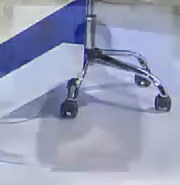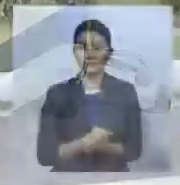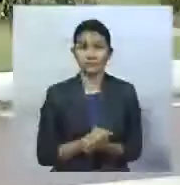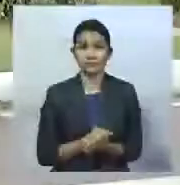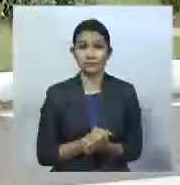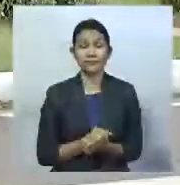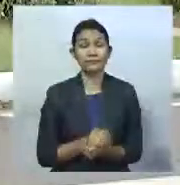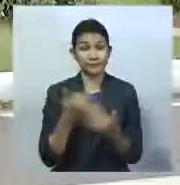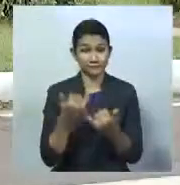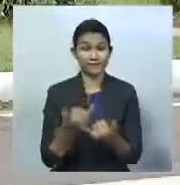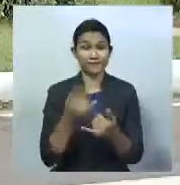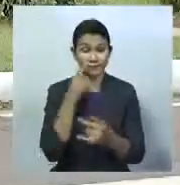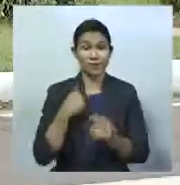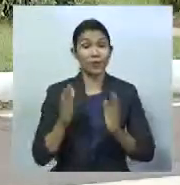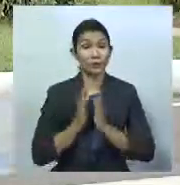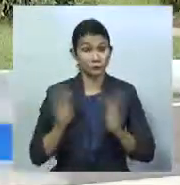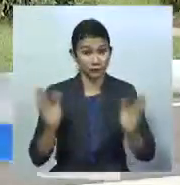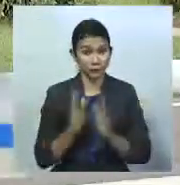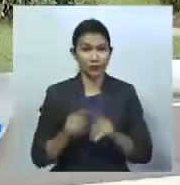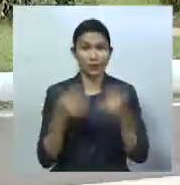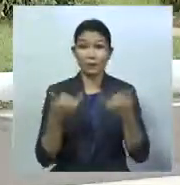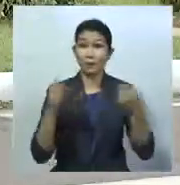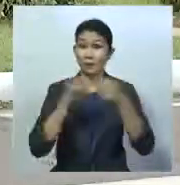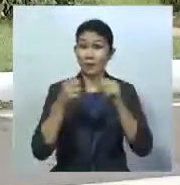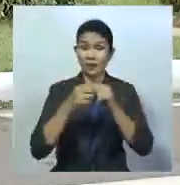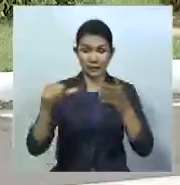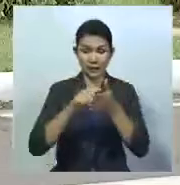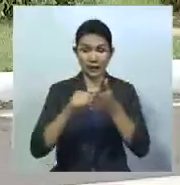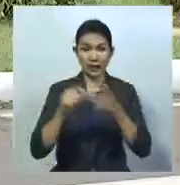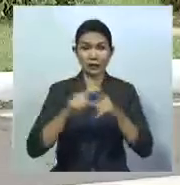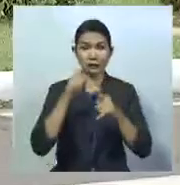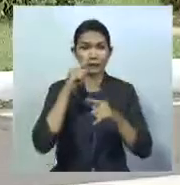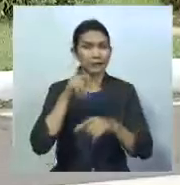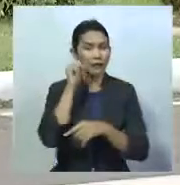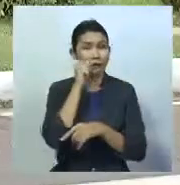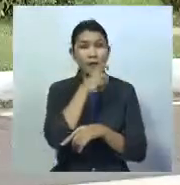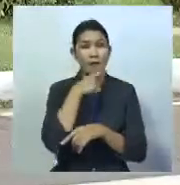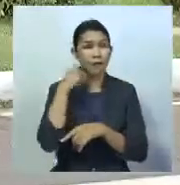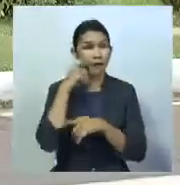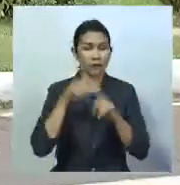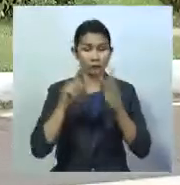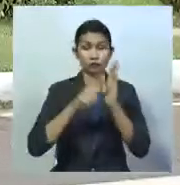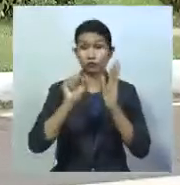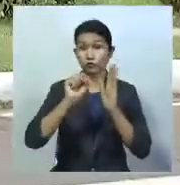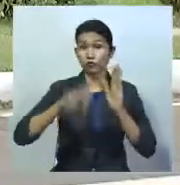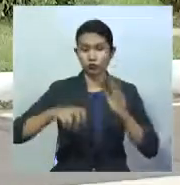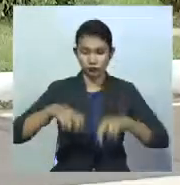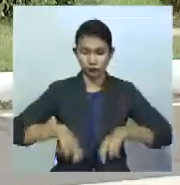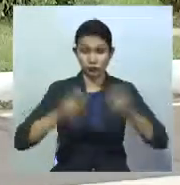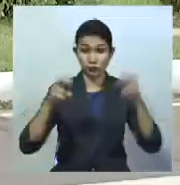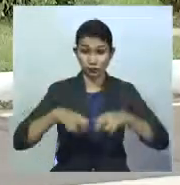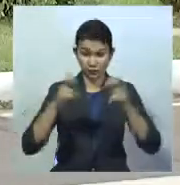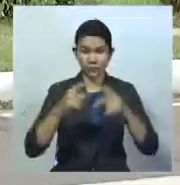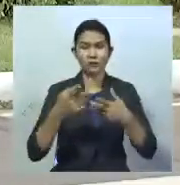ขอบคุณค่ะคุณสุพนันท์คุณกรองแก้วค่ะต้องบอกว่าการแก้ไขปัญหาภัยแล้งในจังหวัดสุรินทร์ครั้งนี้นะคะเป็นความร่วมมือจากทุกภาคส่วนจ